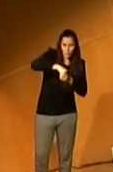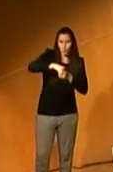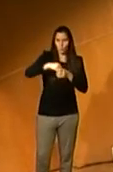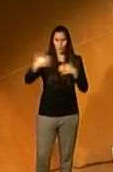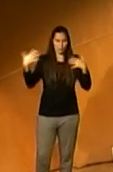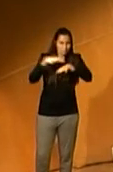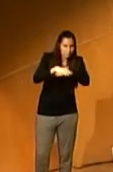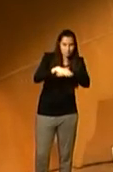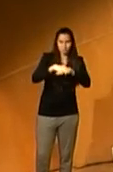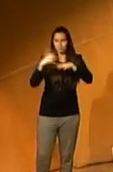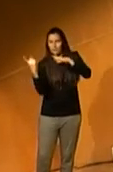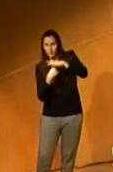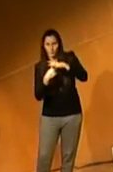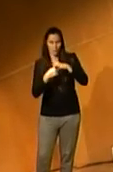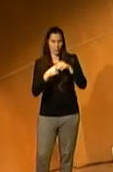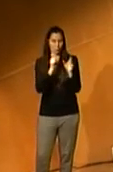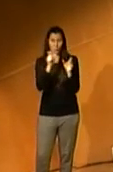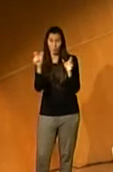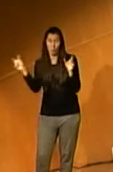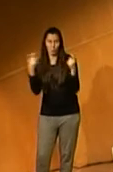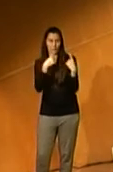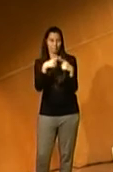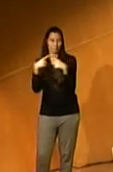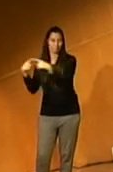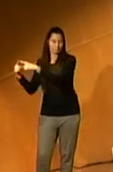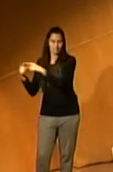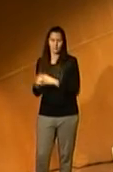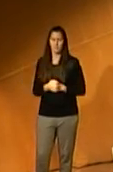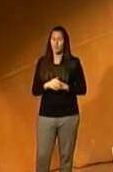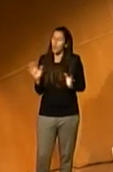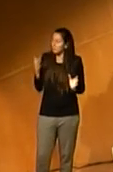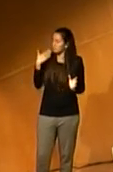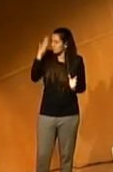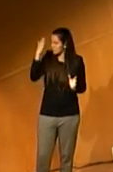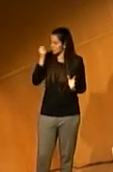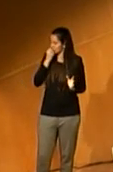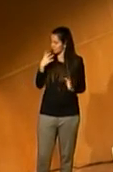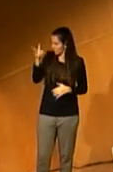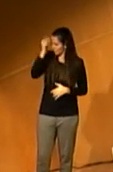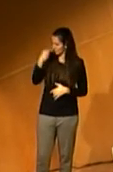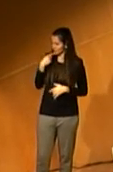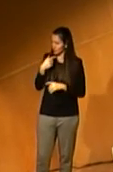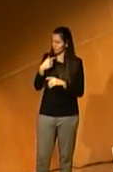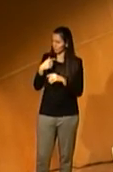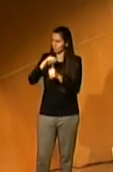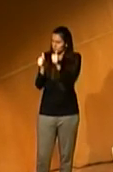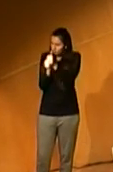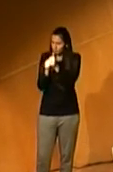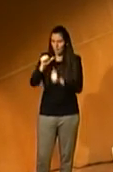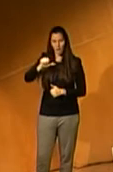Mais... Donc finalement, si je comprends bien, l'AESH fait partie de la classe. Elle